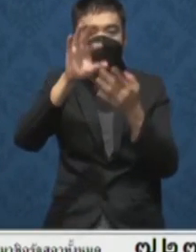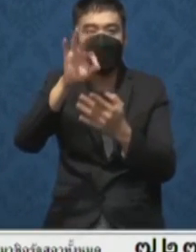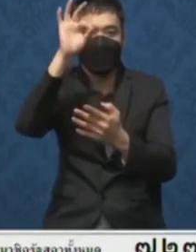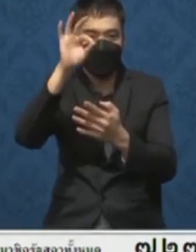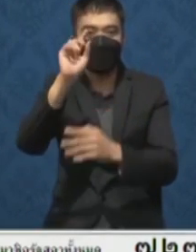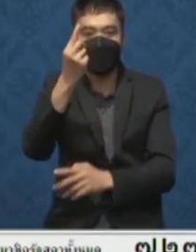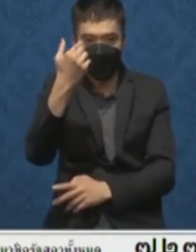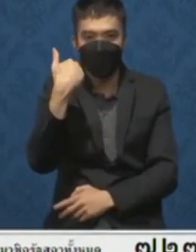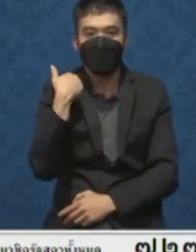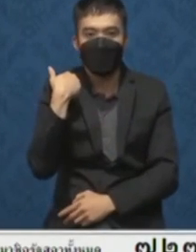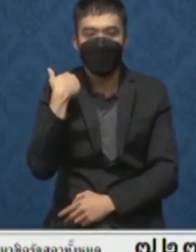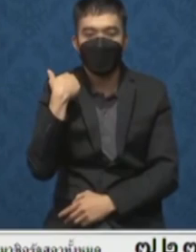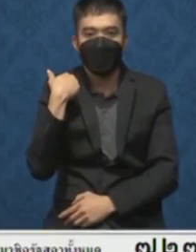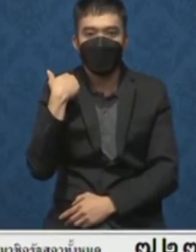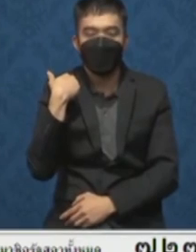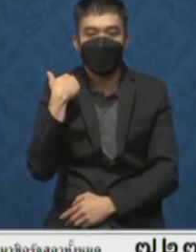แผนปฤศรปประเทศชุดเก่า